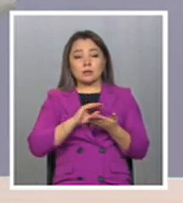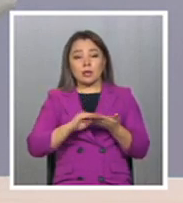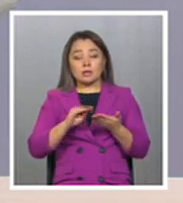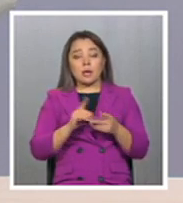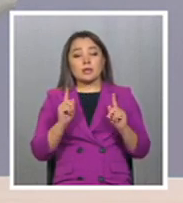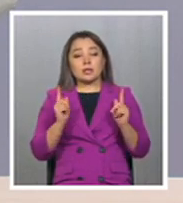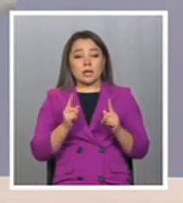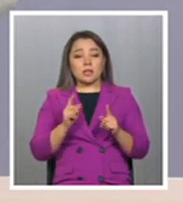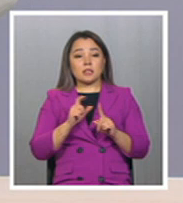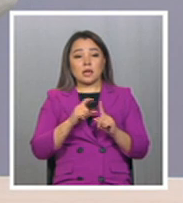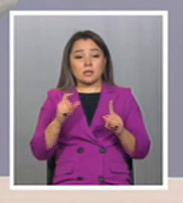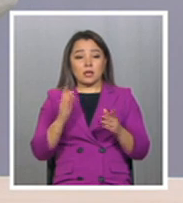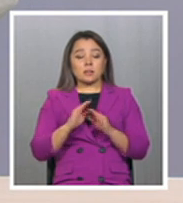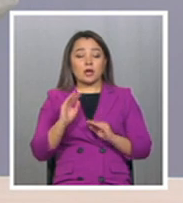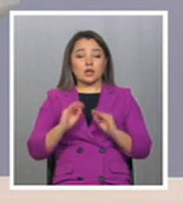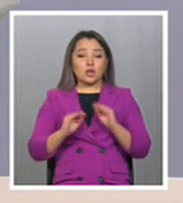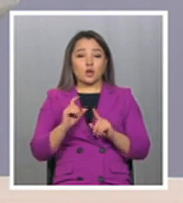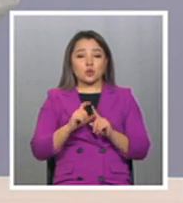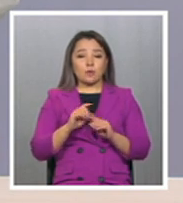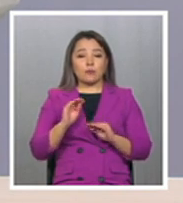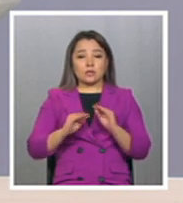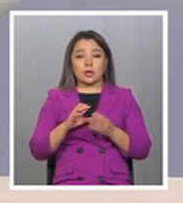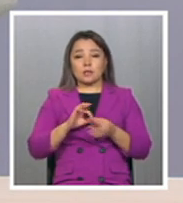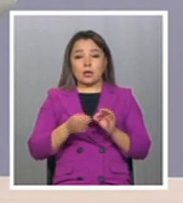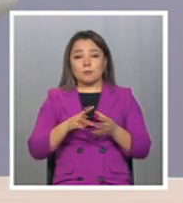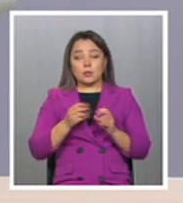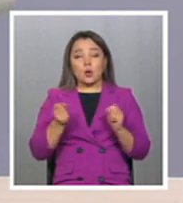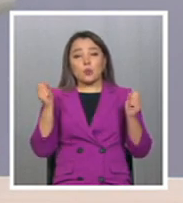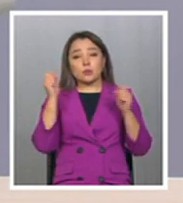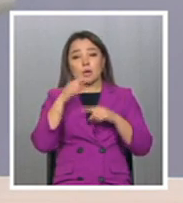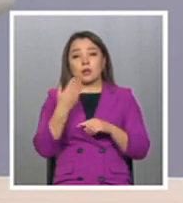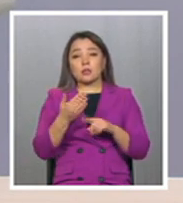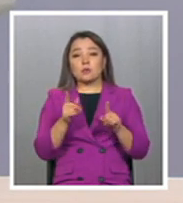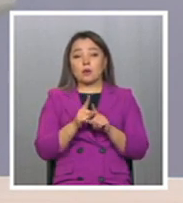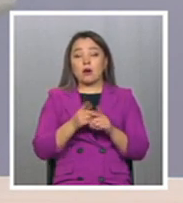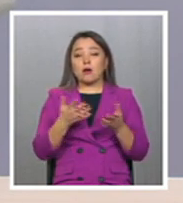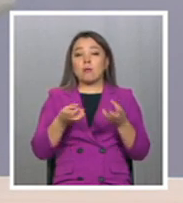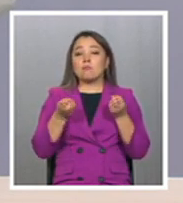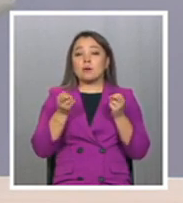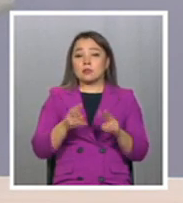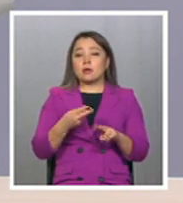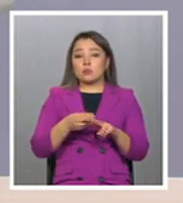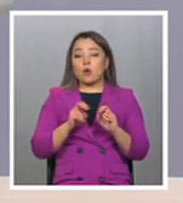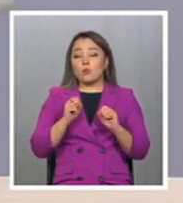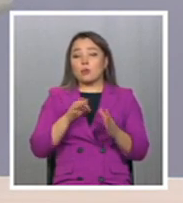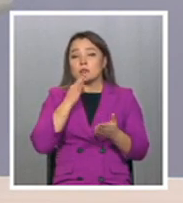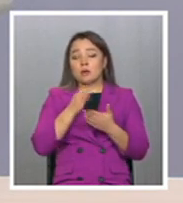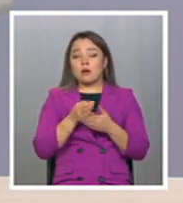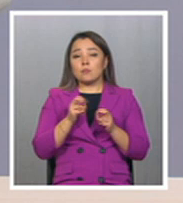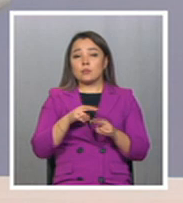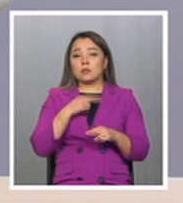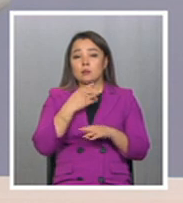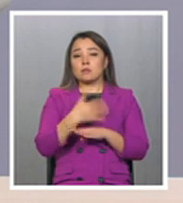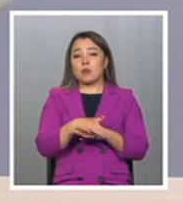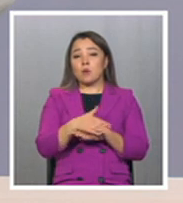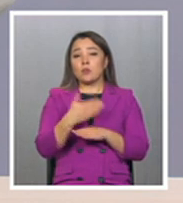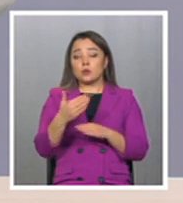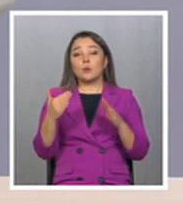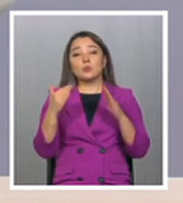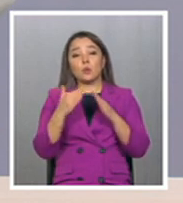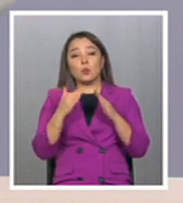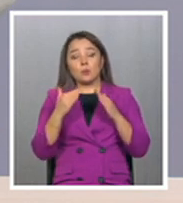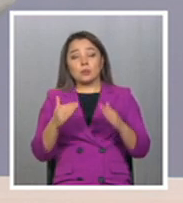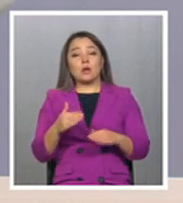текст, составляли словосочетания, а также вы узнали, какие опасности могут подстерегать вас на улице, дома,